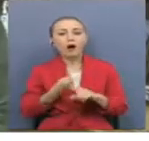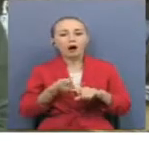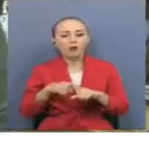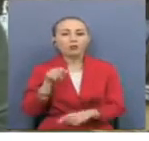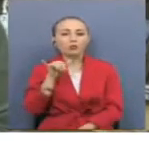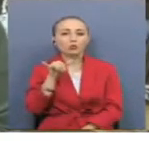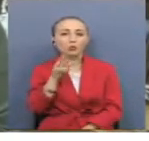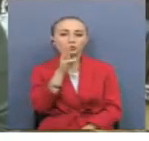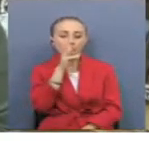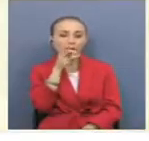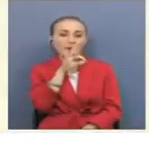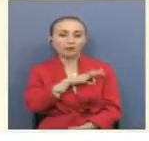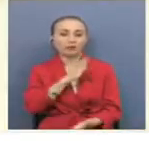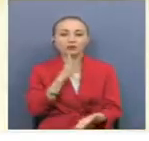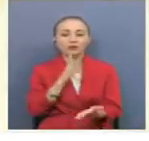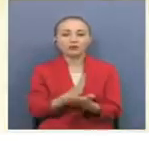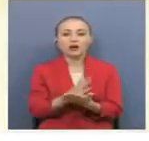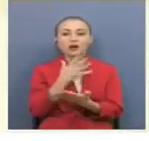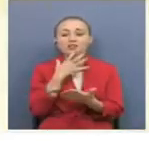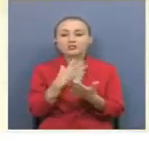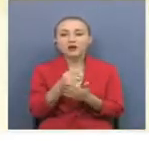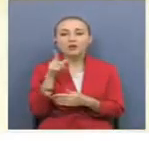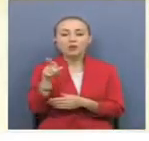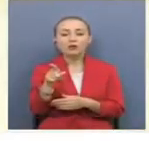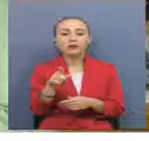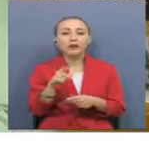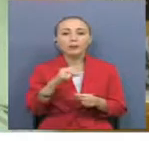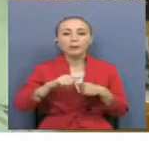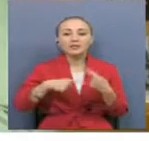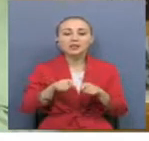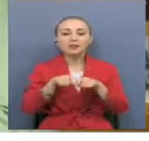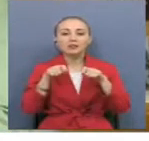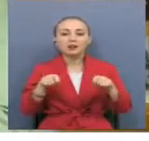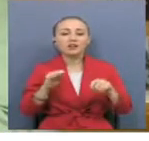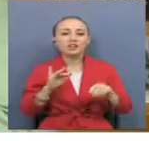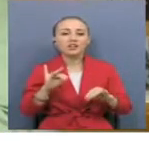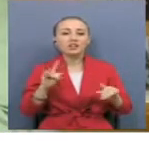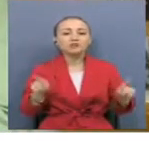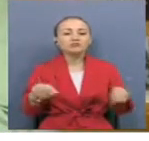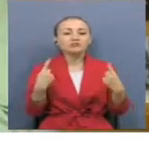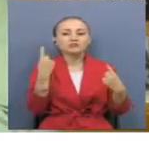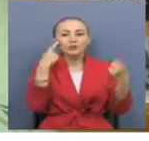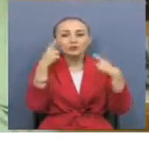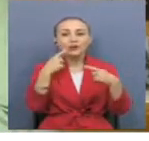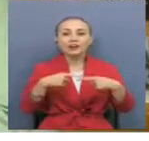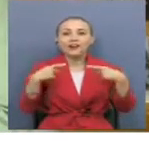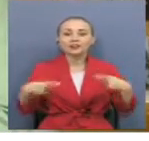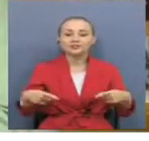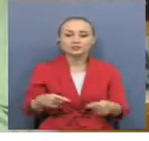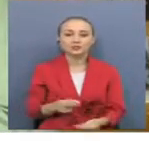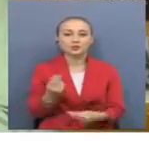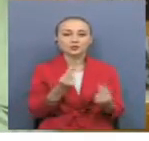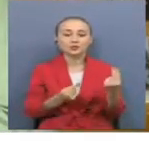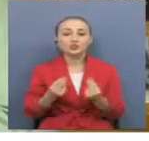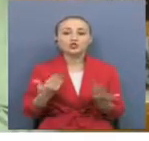туындыларды дүниеге алып келеді. Если я до сегодняшнего дня живу. Менің осы күнге дейін мамандығым бойынша Көкшетау қаласында напақамды